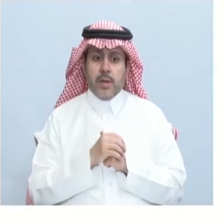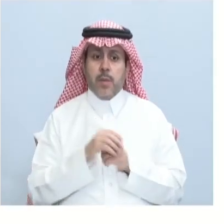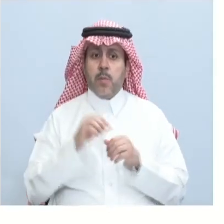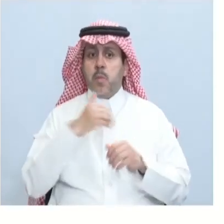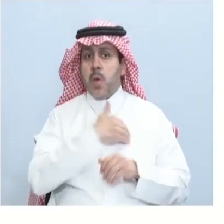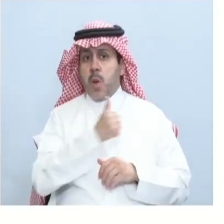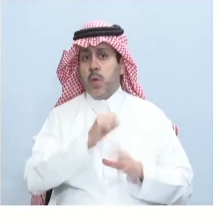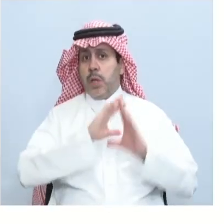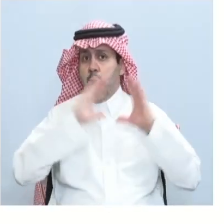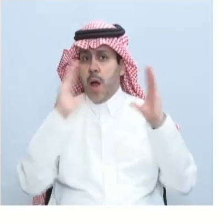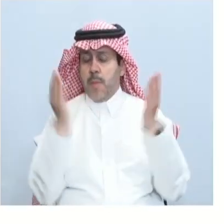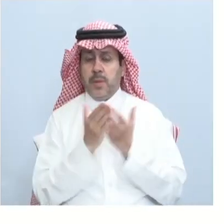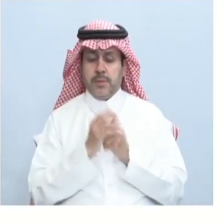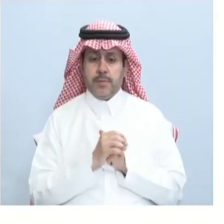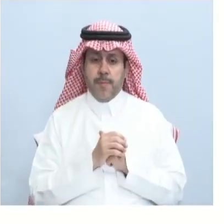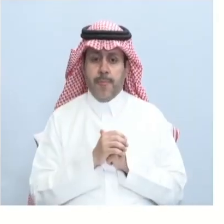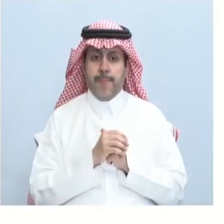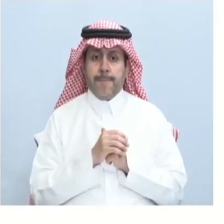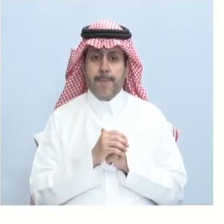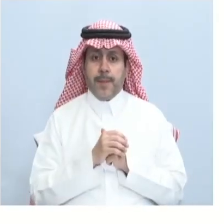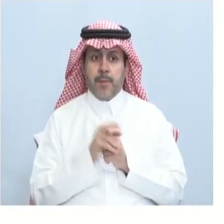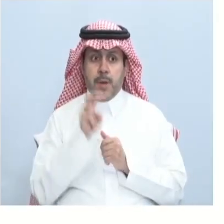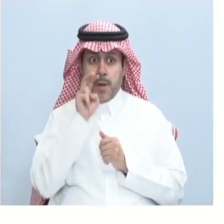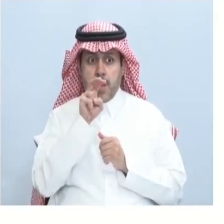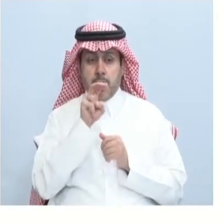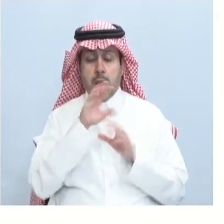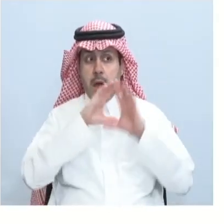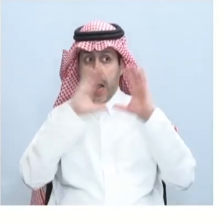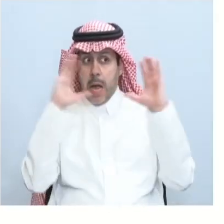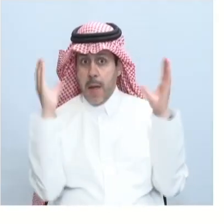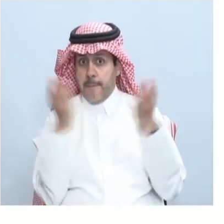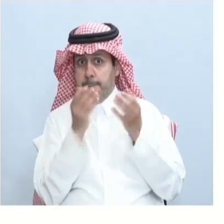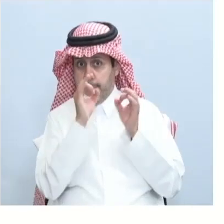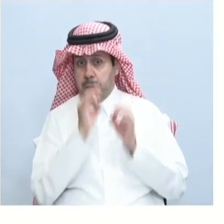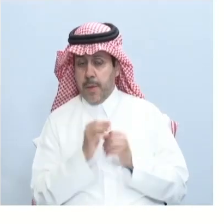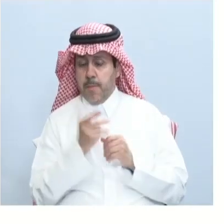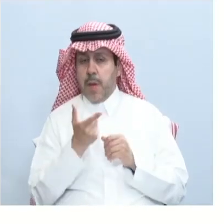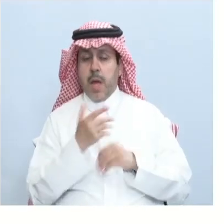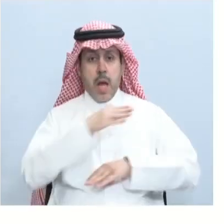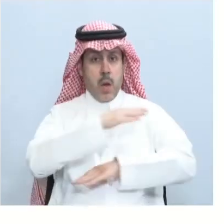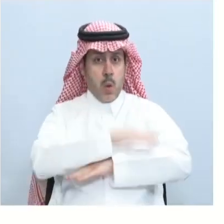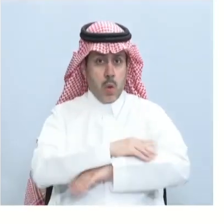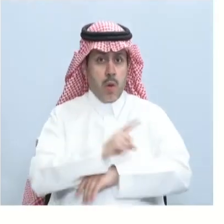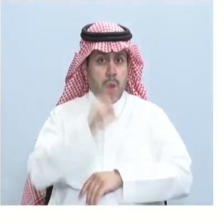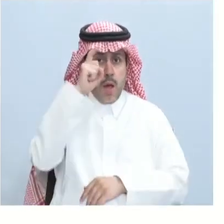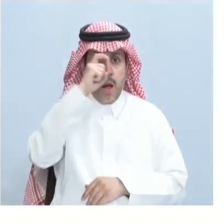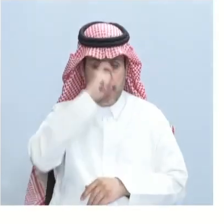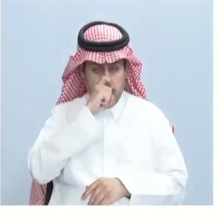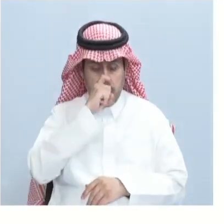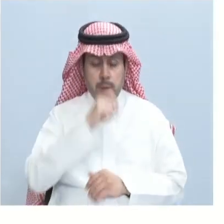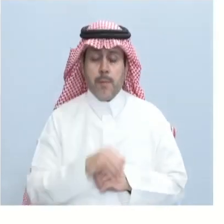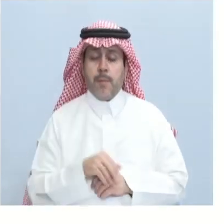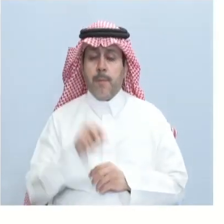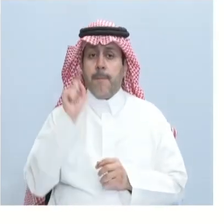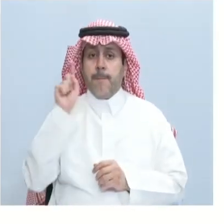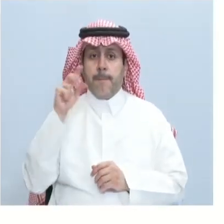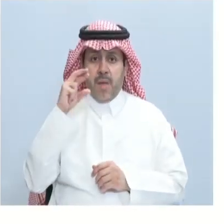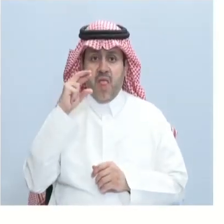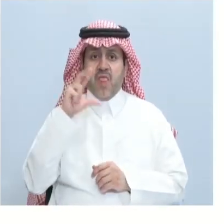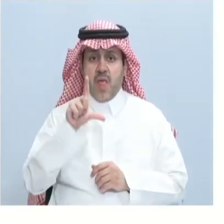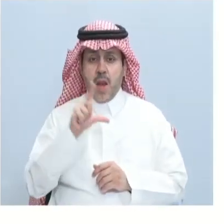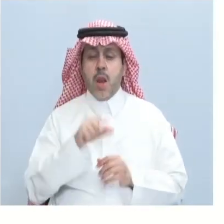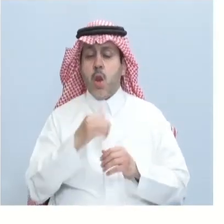الايات اعيد مره اخرى بنظره عامه للايات ما الخلق الذي اوصى الله ببذله للمؤمنين